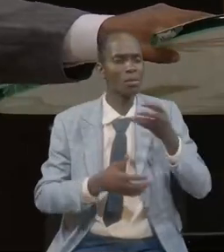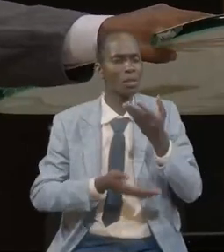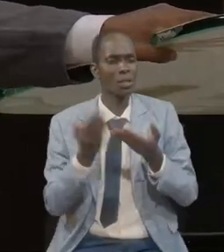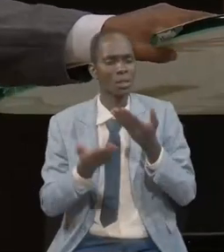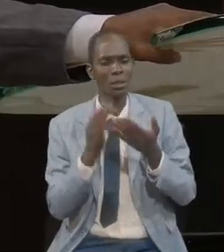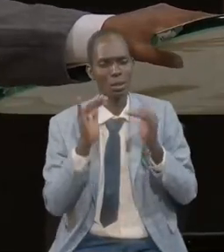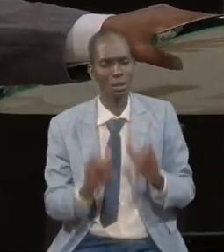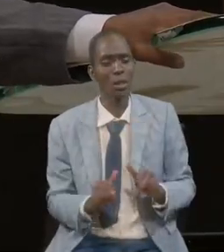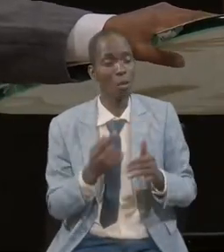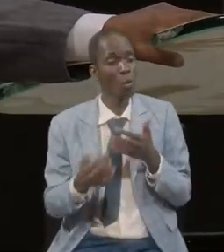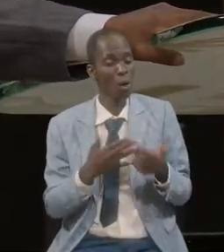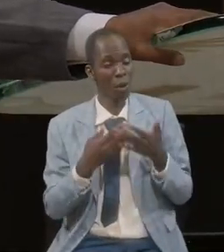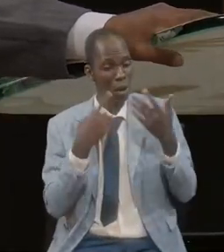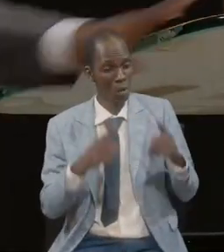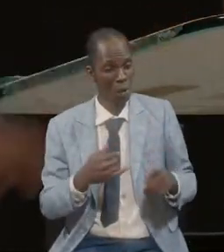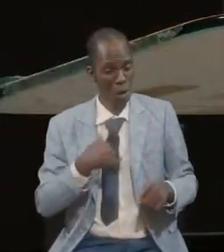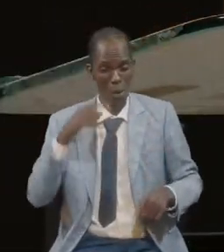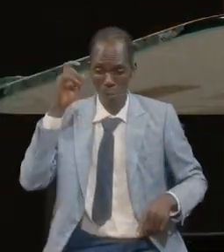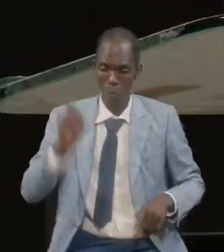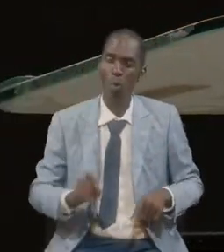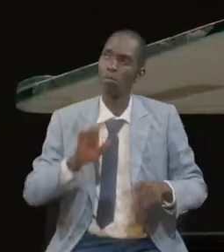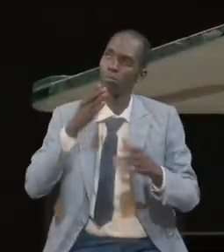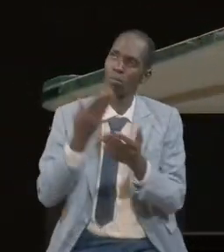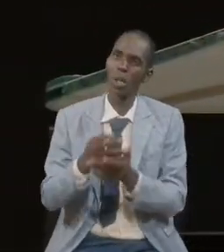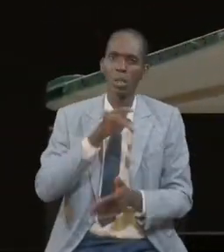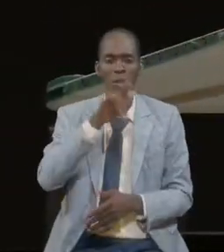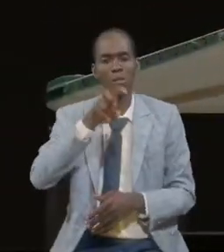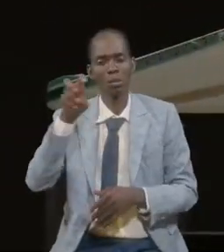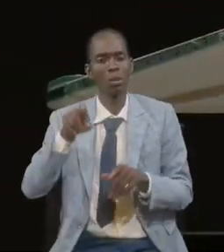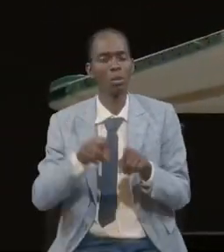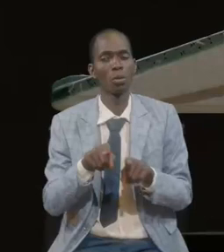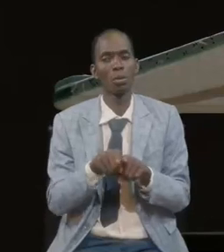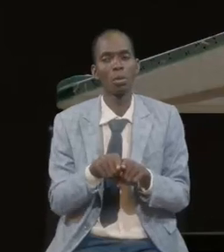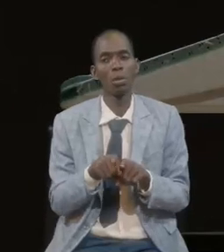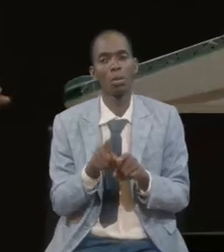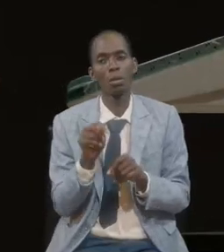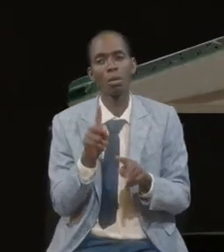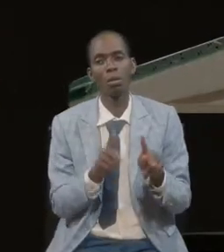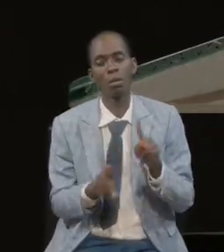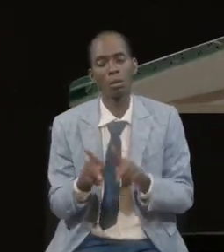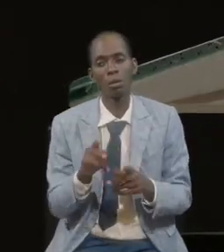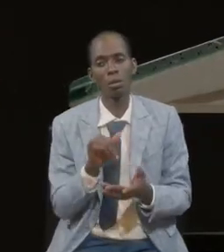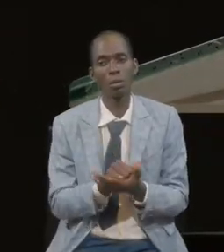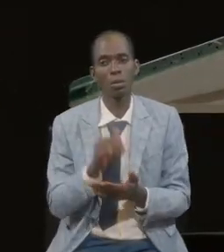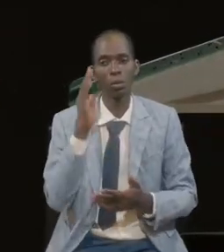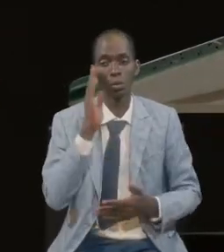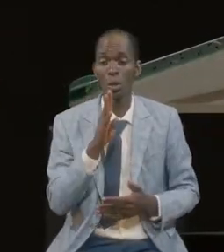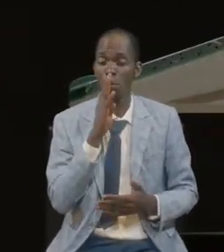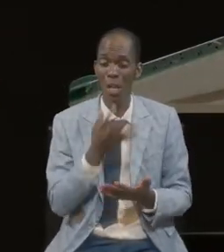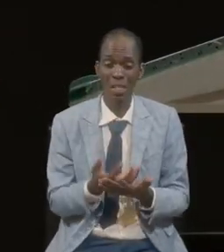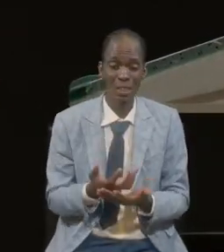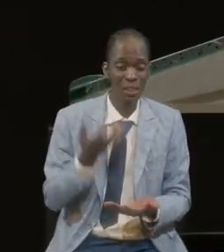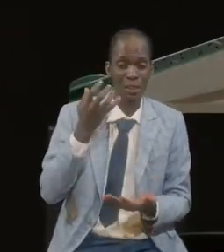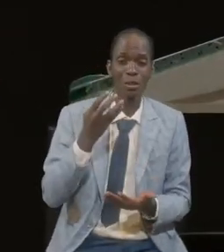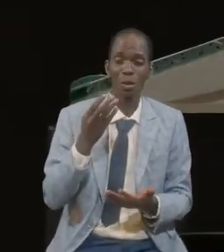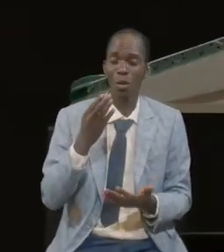les lieux de voyage. Mais quelque chose qui arrive, moi aussi, je serai là. Les gens qui seront, ceux qui veulent être